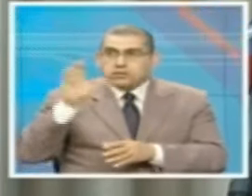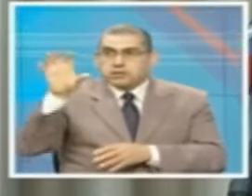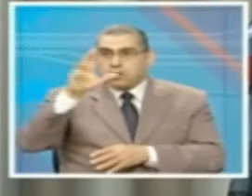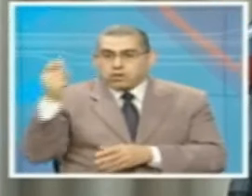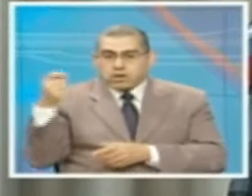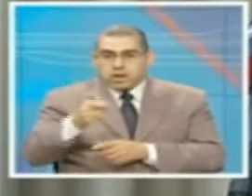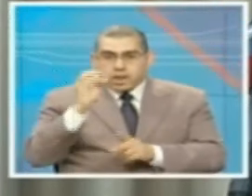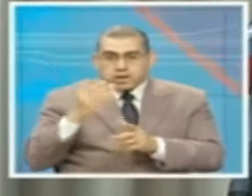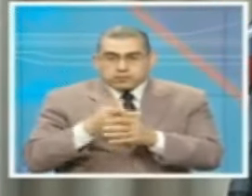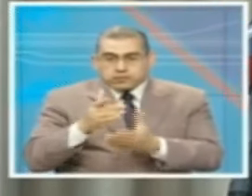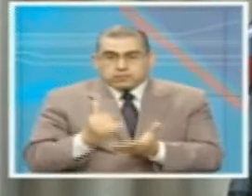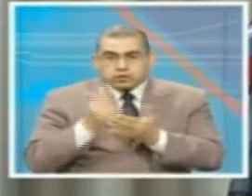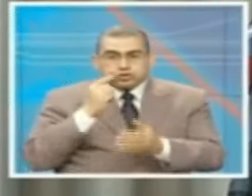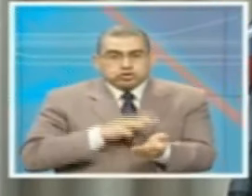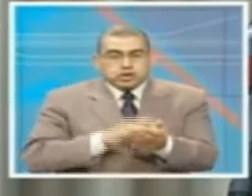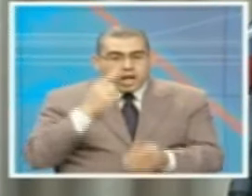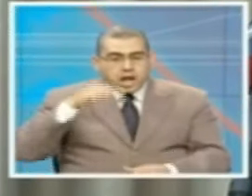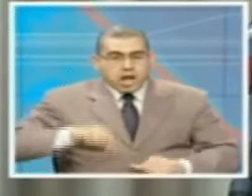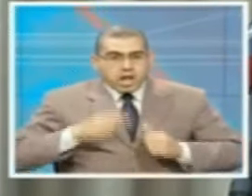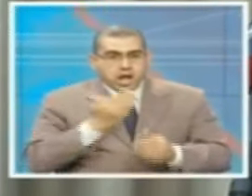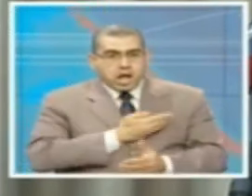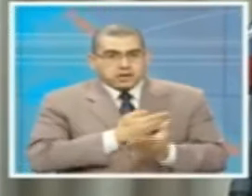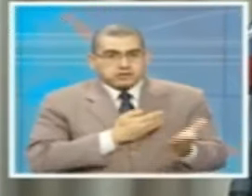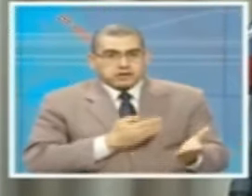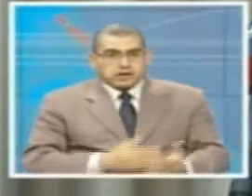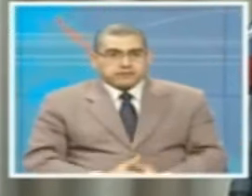للأونروا لأنها شريان الحياة في غزة.